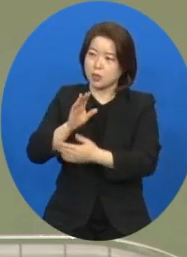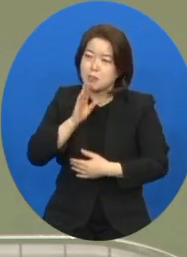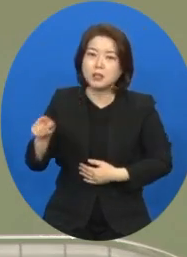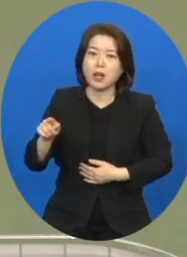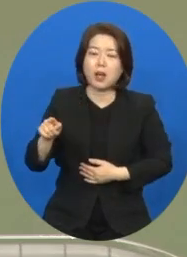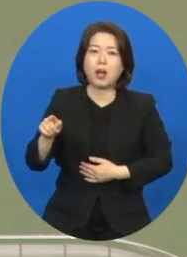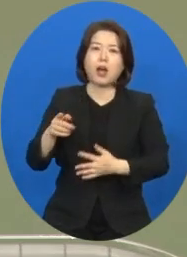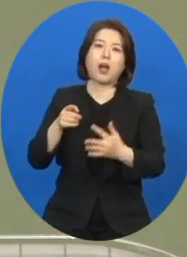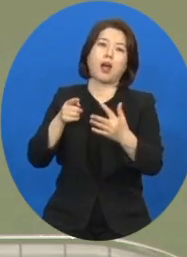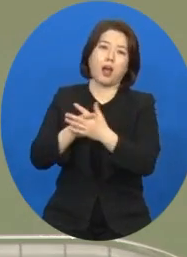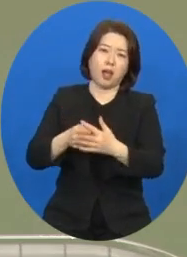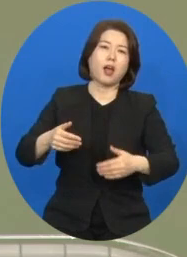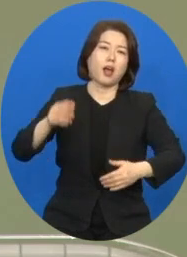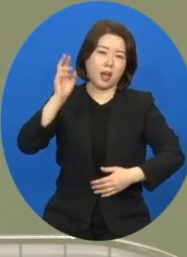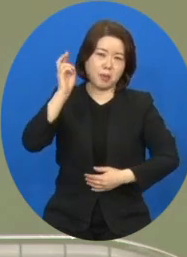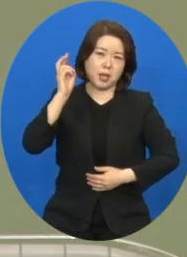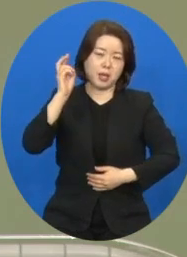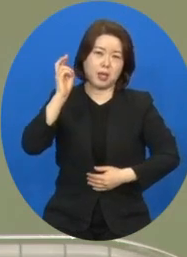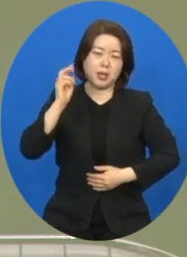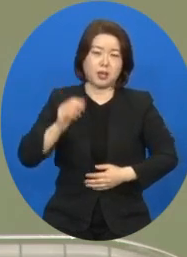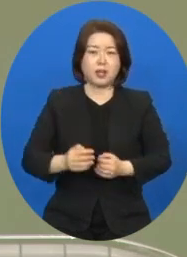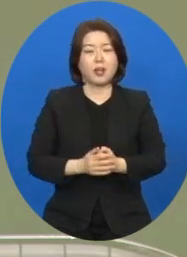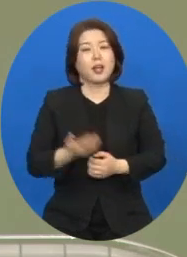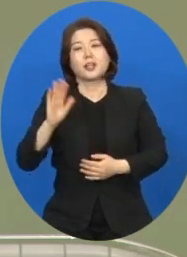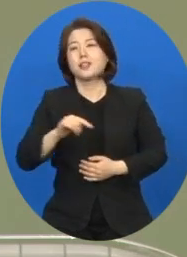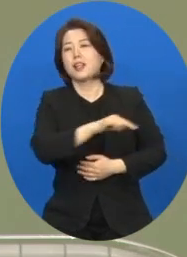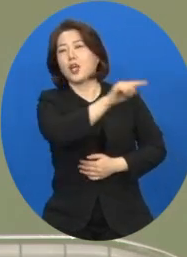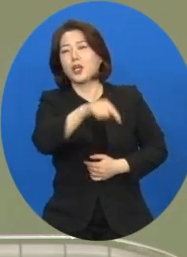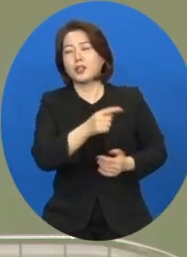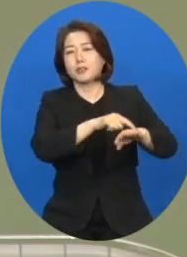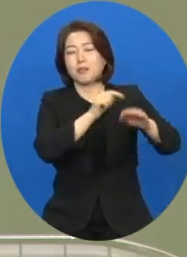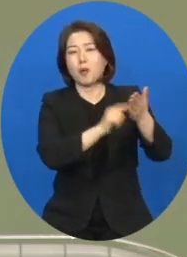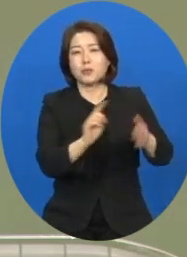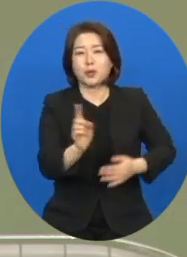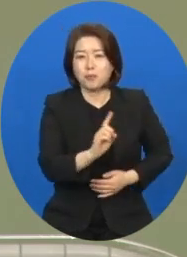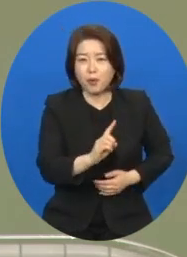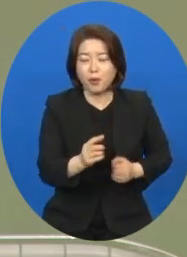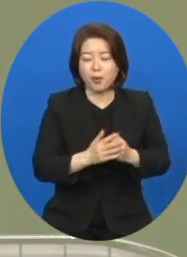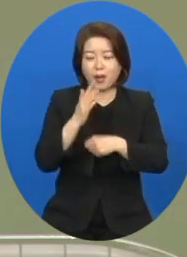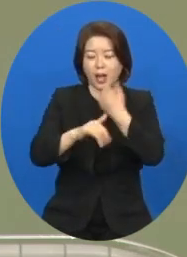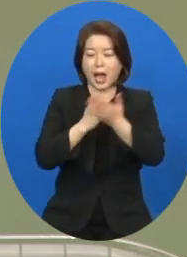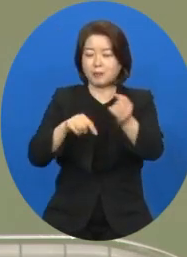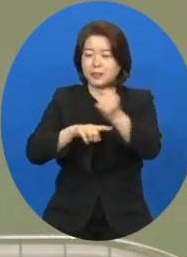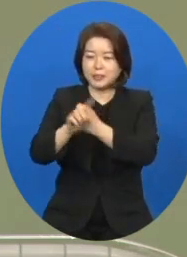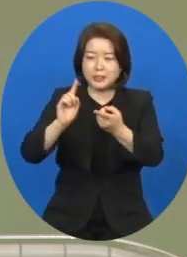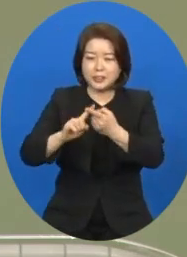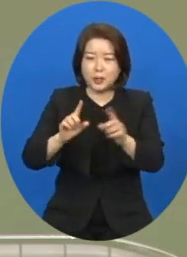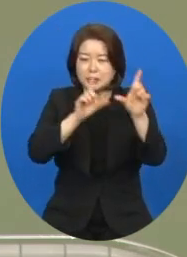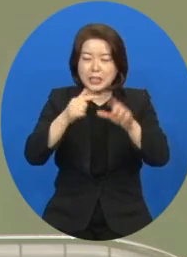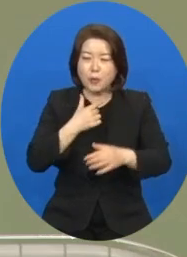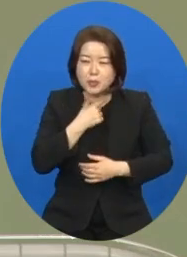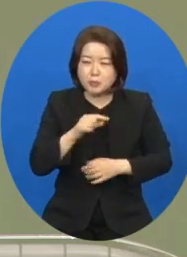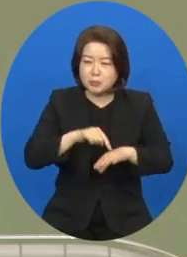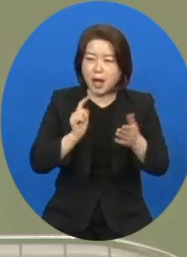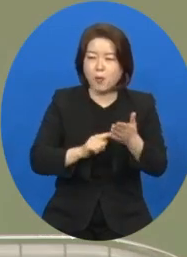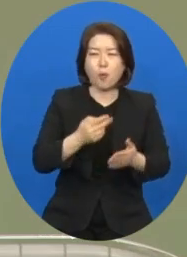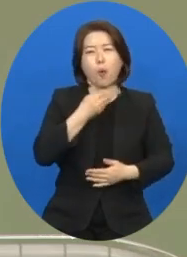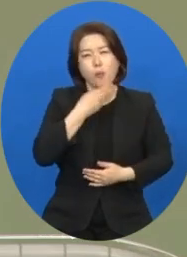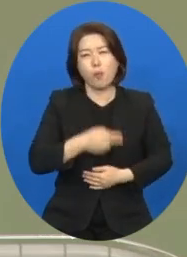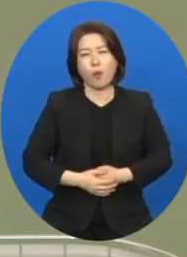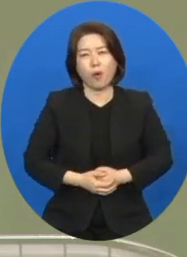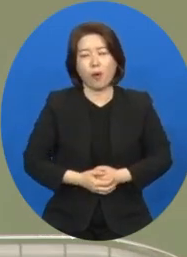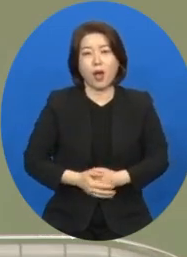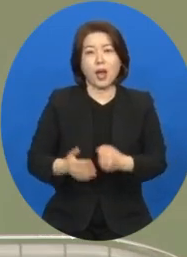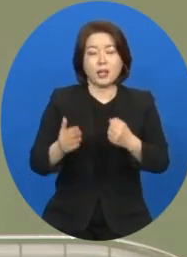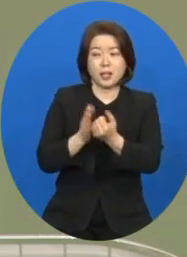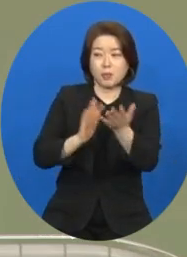하는 걸 알았을 거라는 겁니다. 그런데 그들의 마음에 하나님의 뜻대로 하려는 마음이 없으니까